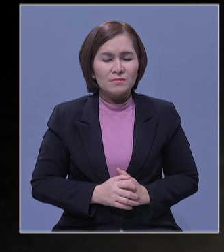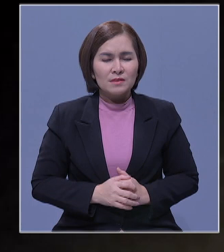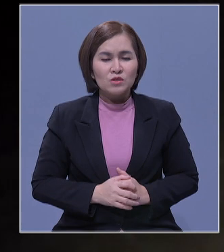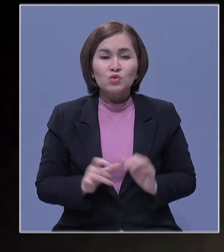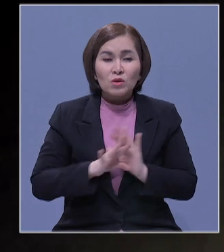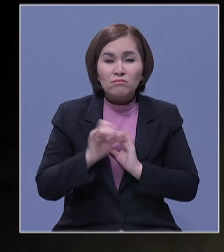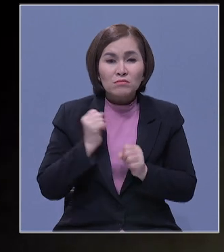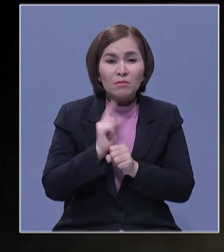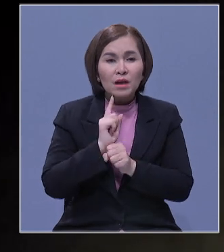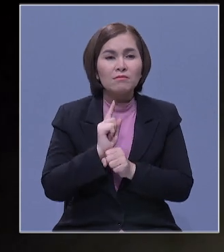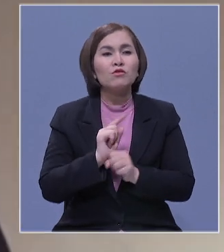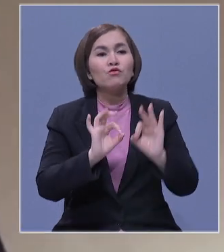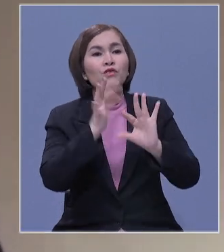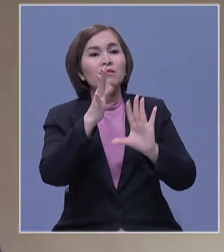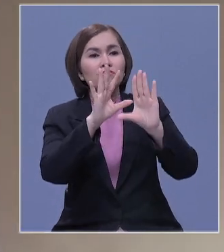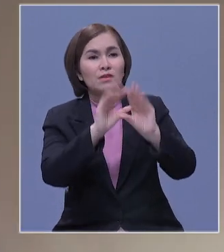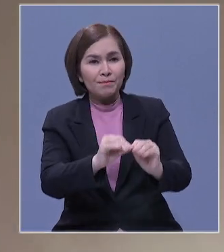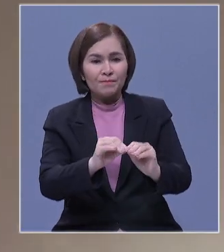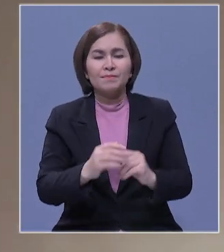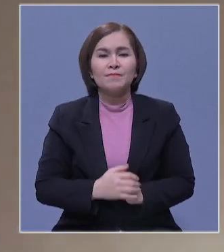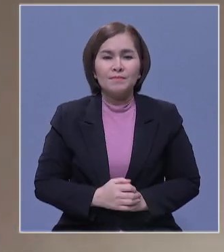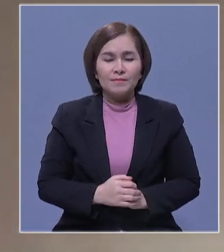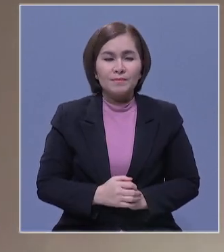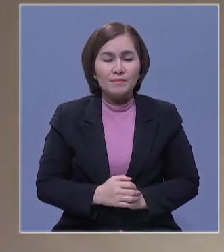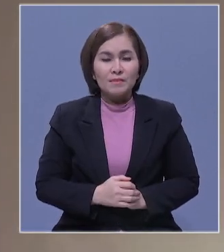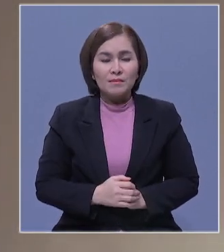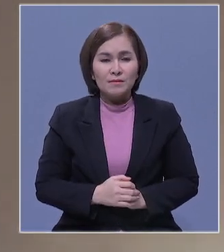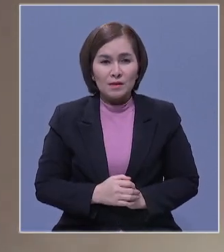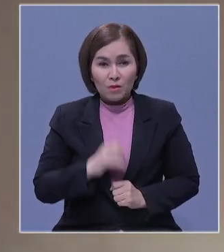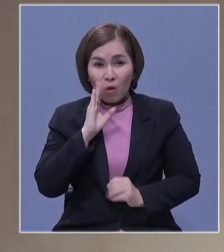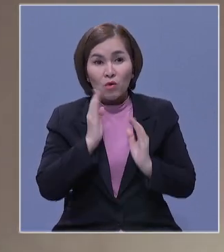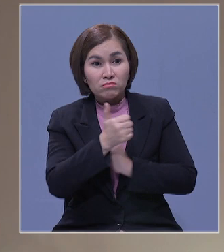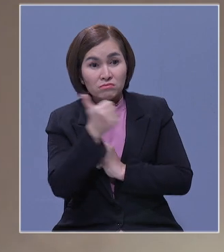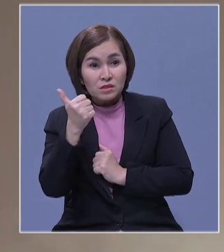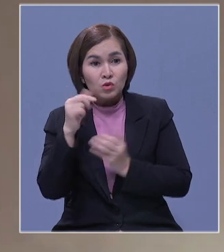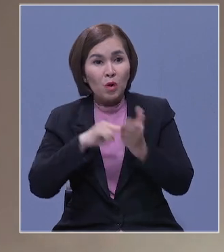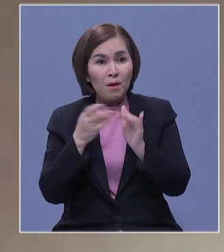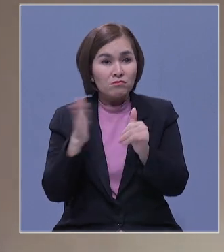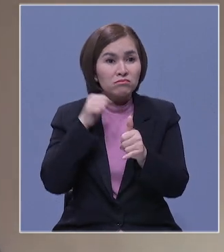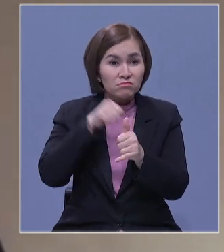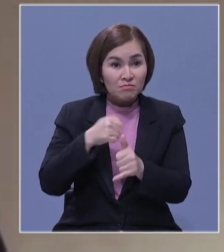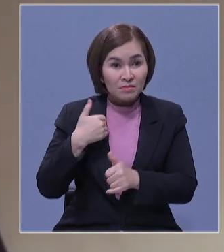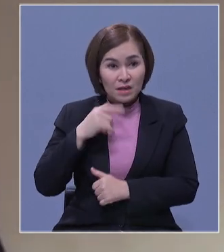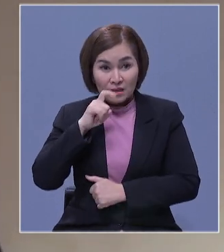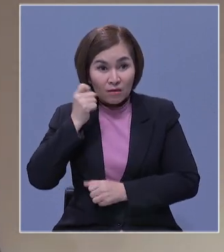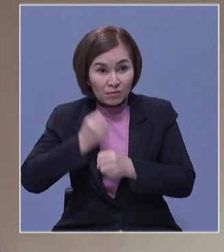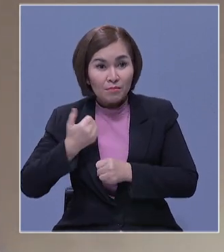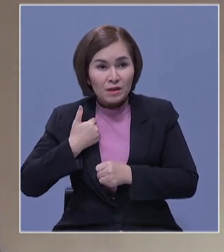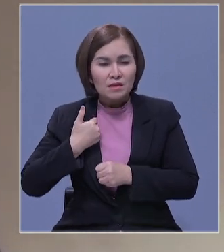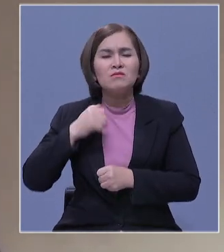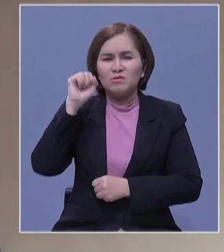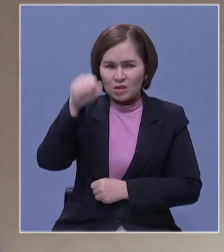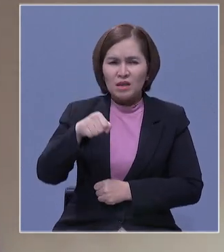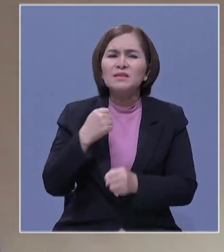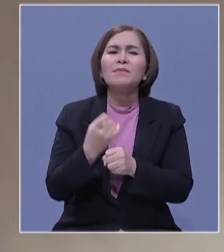เลยดับไปอือฮึเขาบอกเบอกกับคนอื่นน่ะเหรอว่าเราไปทำร้ายเค้าแล้วเราไปทำร้ายเค้าจริงป่ะจริงทำ